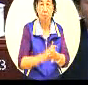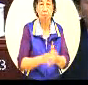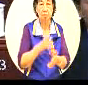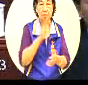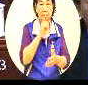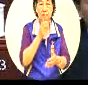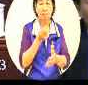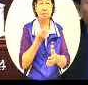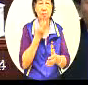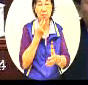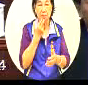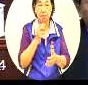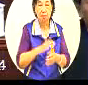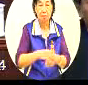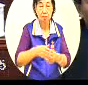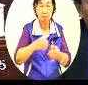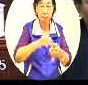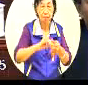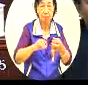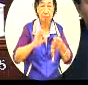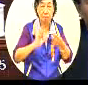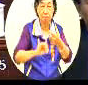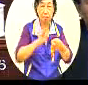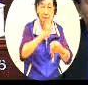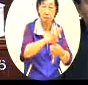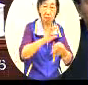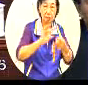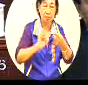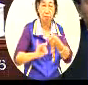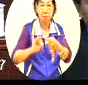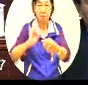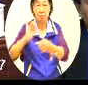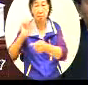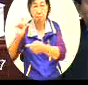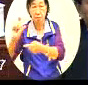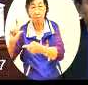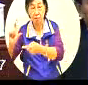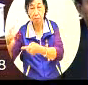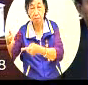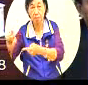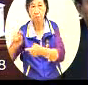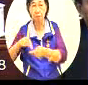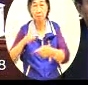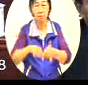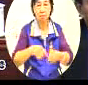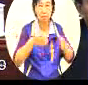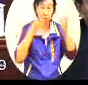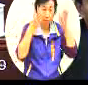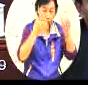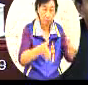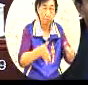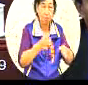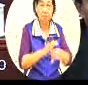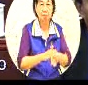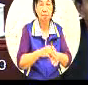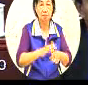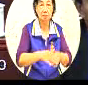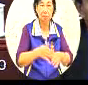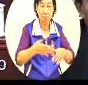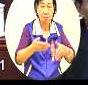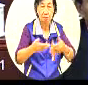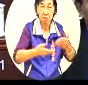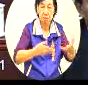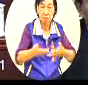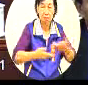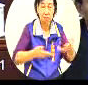成，那么中央分四成，是征收单位不一样，它是针对现在是针对事业排污的这个收，那